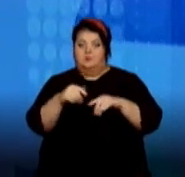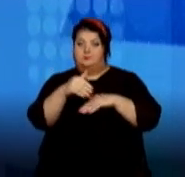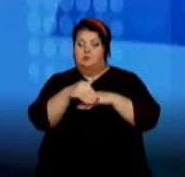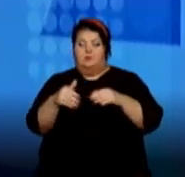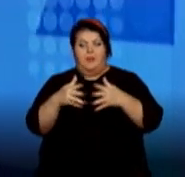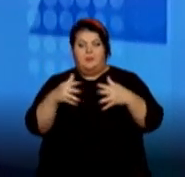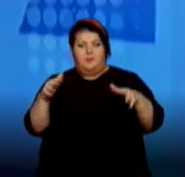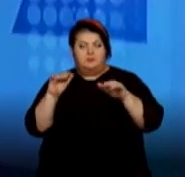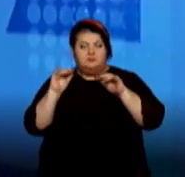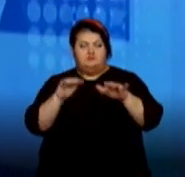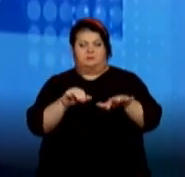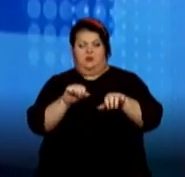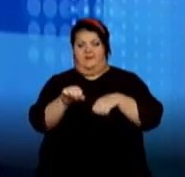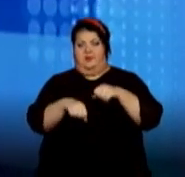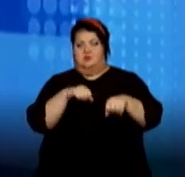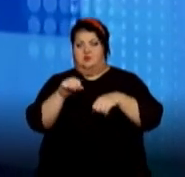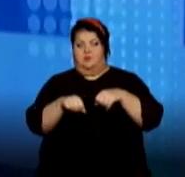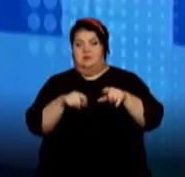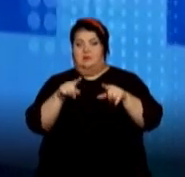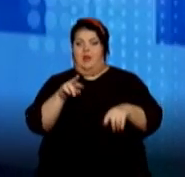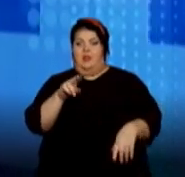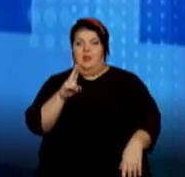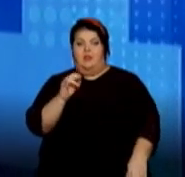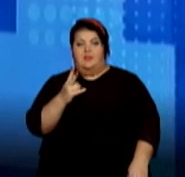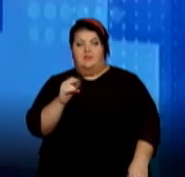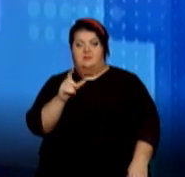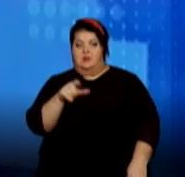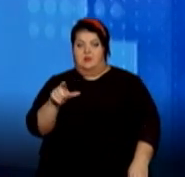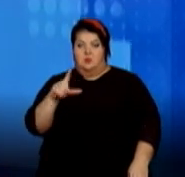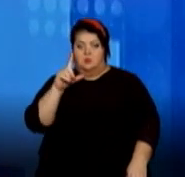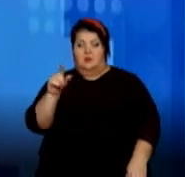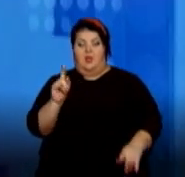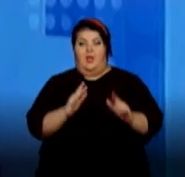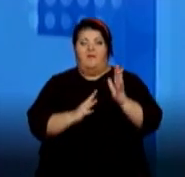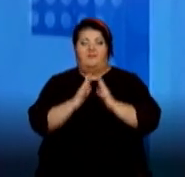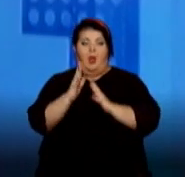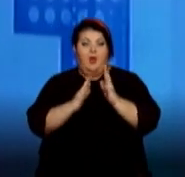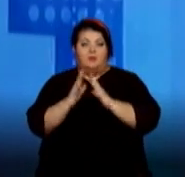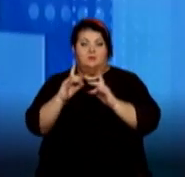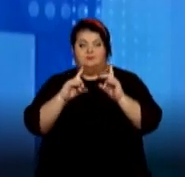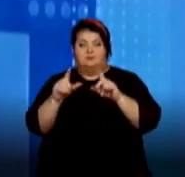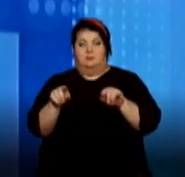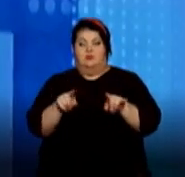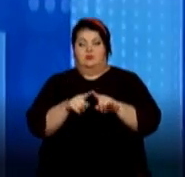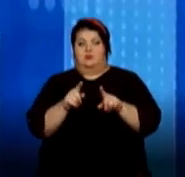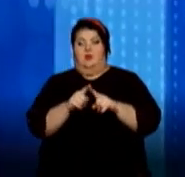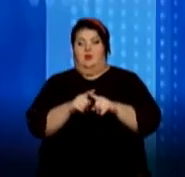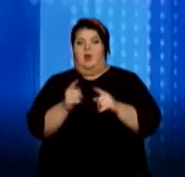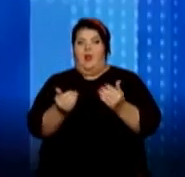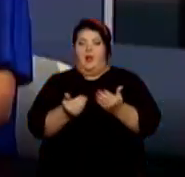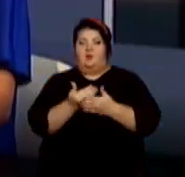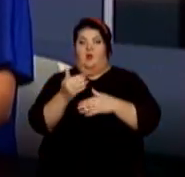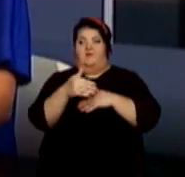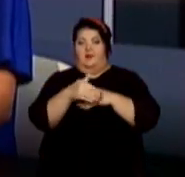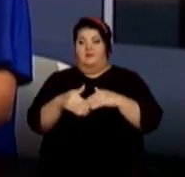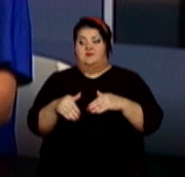найбільший потік велосипедистів. Це і на Яківці рухаються люди, і в Дендропарк. І взагалі вона така є, досить нова вулиця,